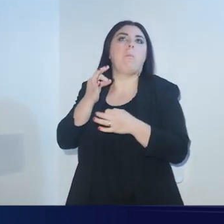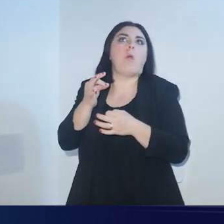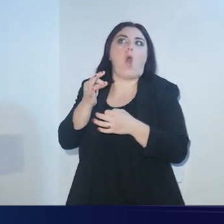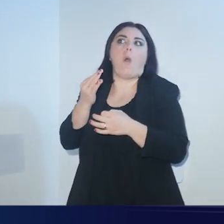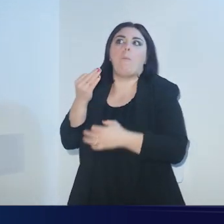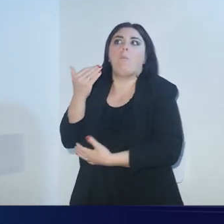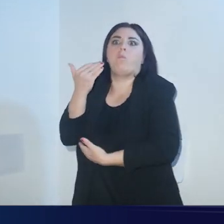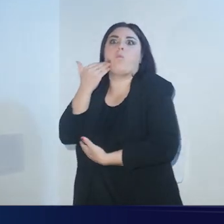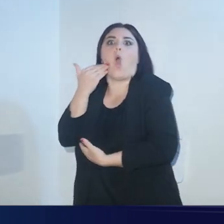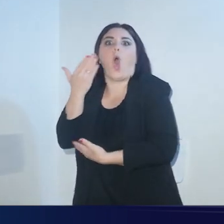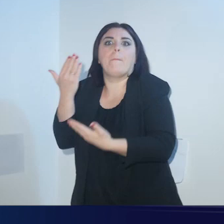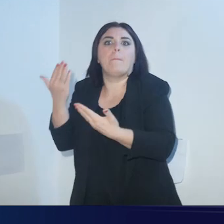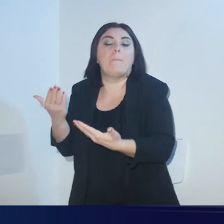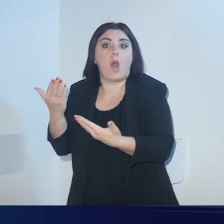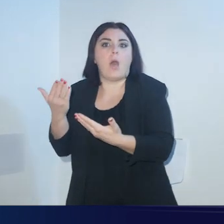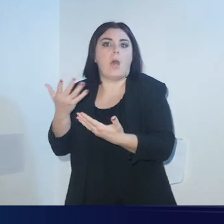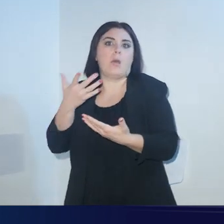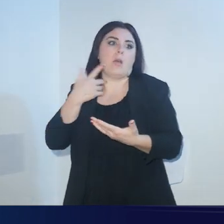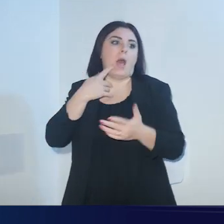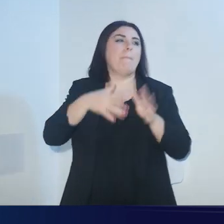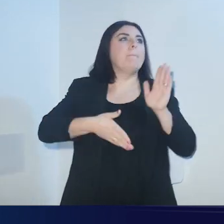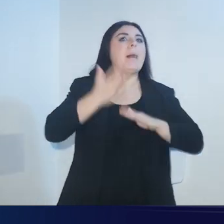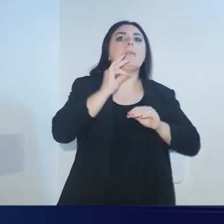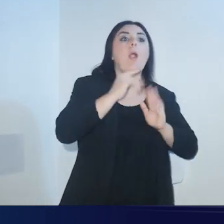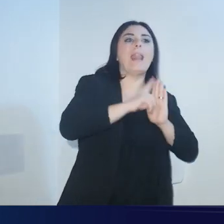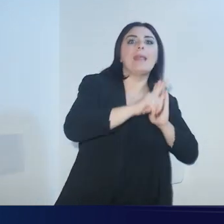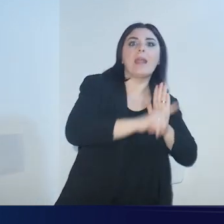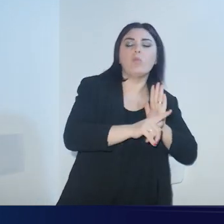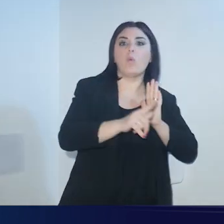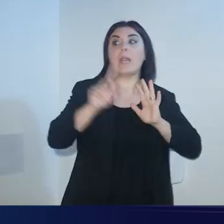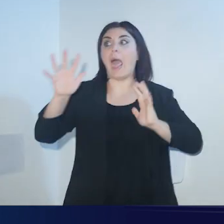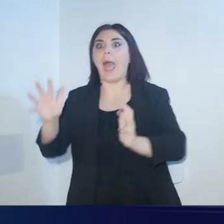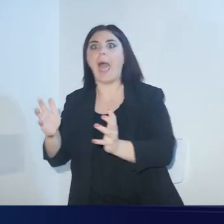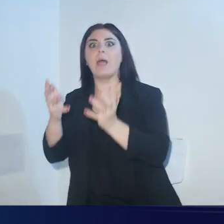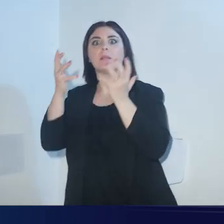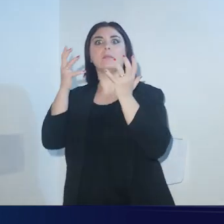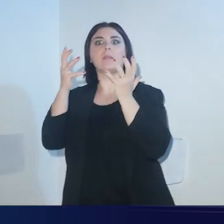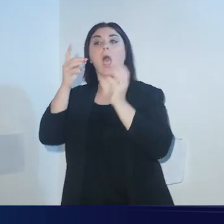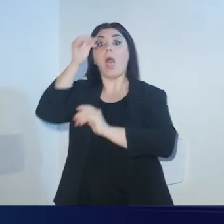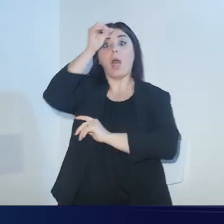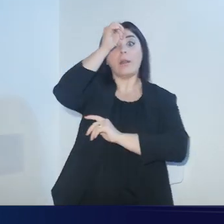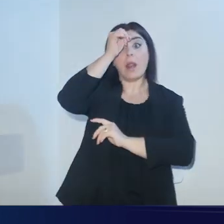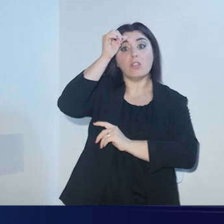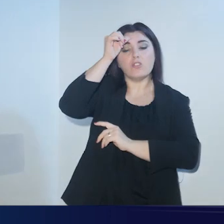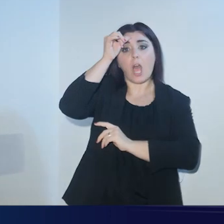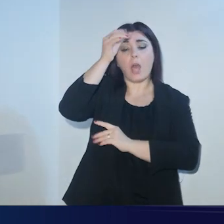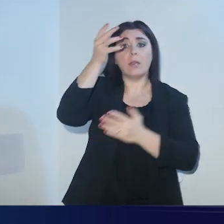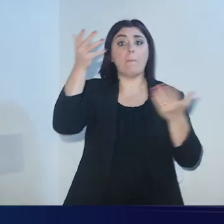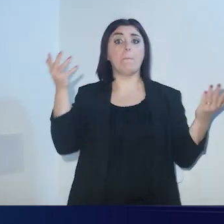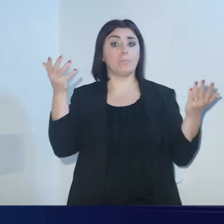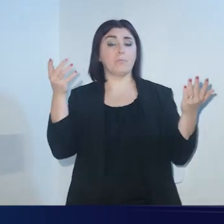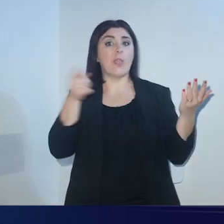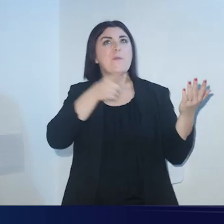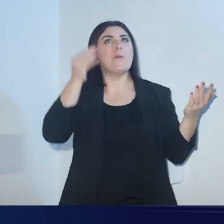quindi sull'uomo, a partire quindi dalla letteratura, l'arte, alla religione. Se pensate